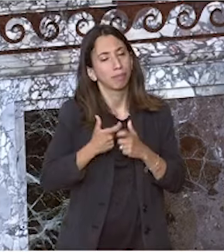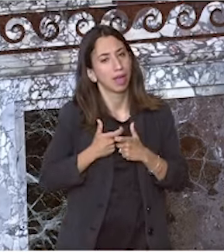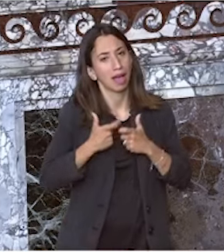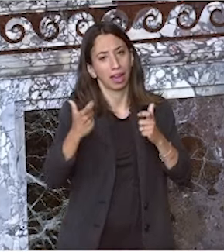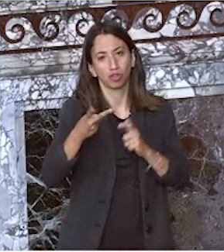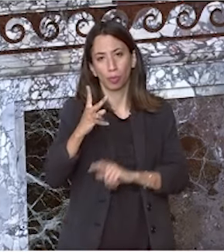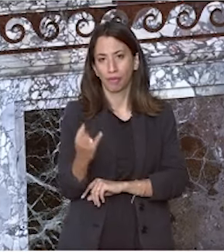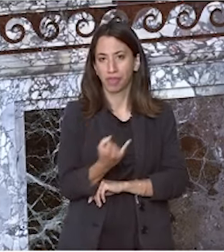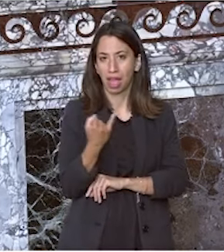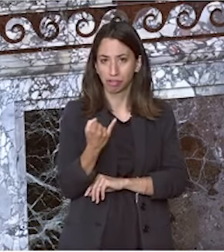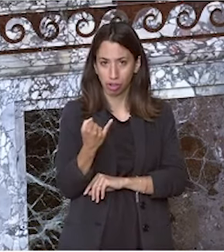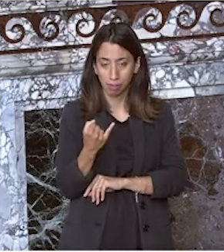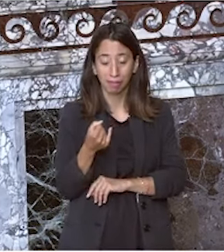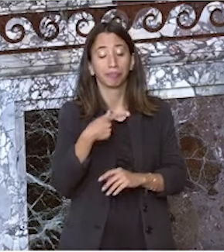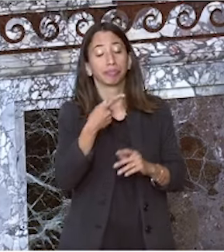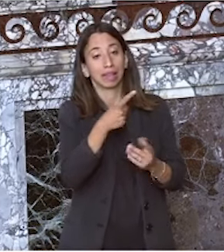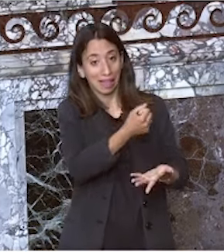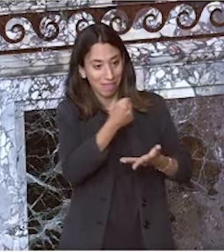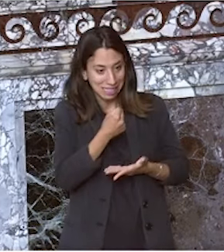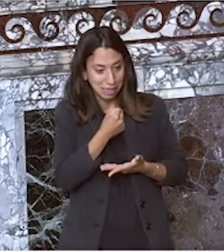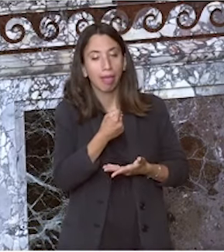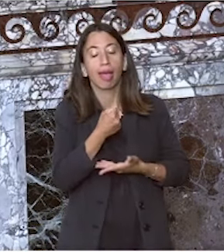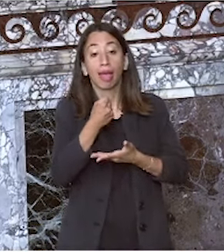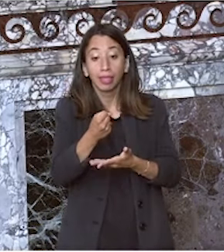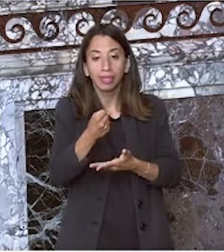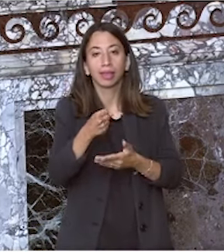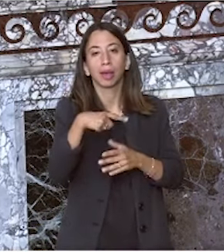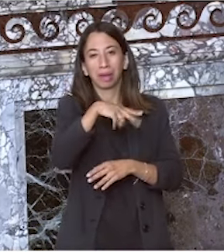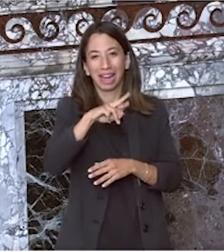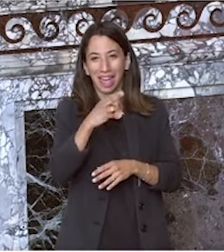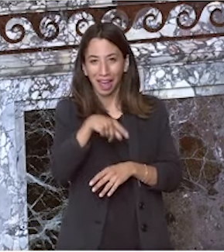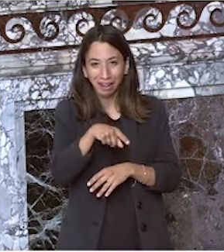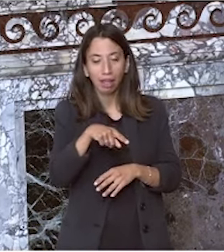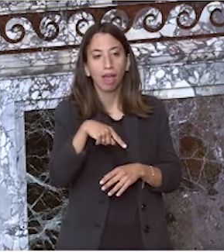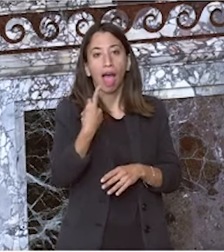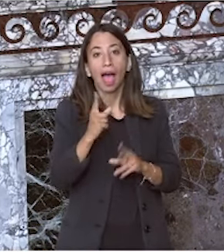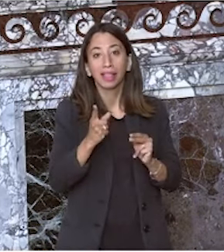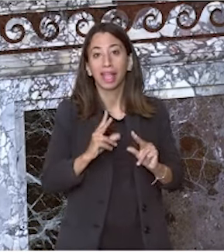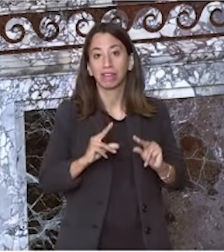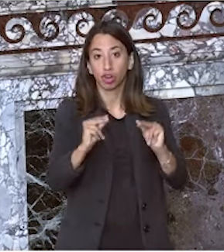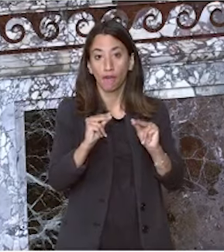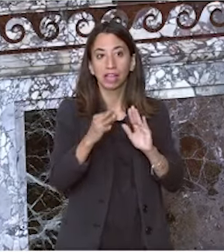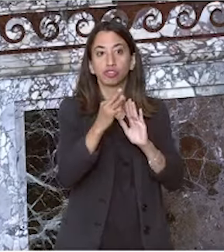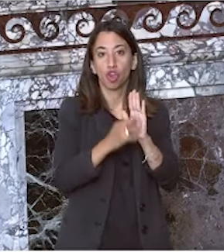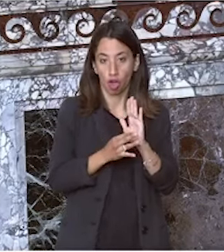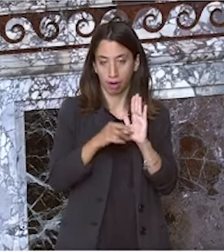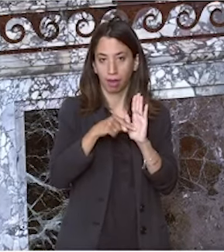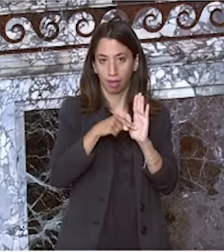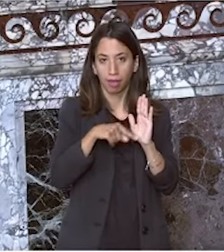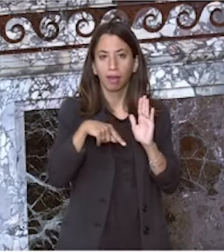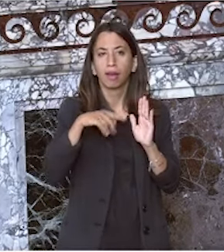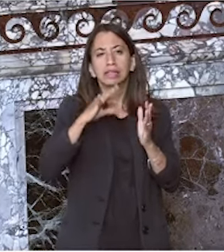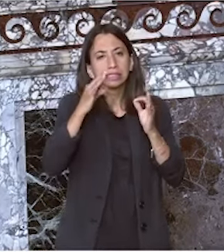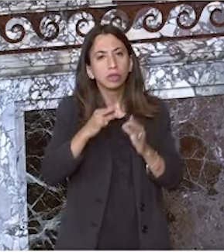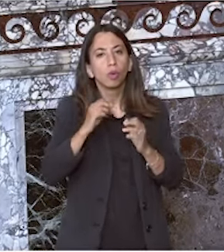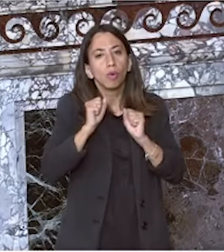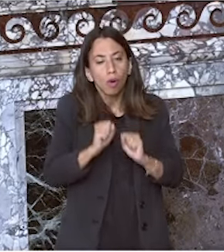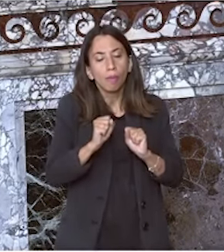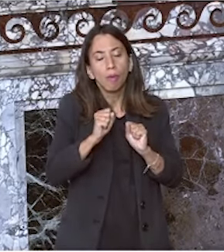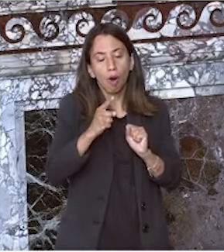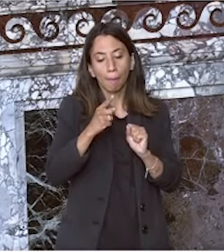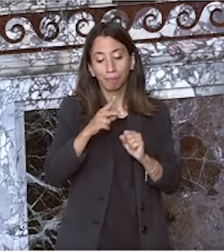degli investimenti e delle riforme previste dal PNRR, oltre a innalzare il prodotto di oltre